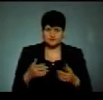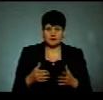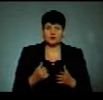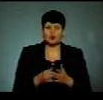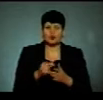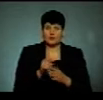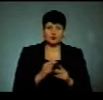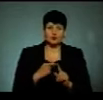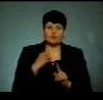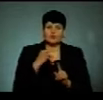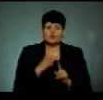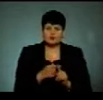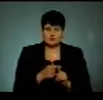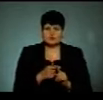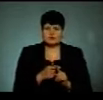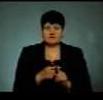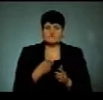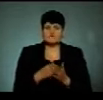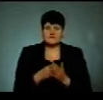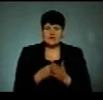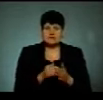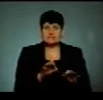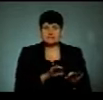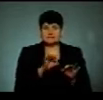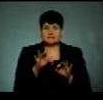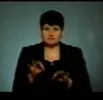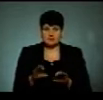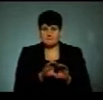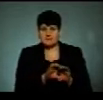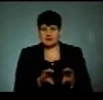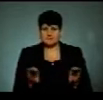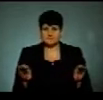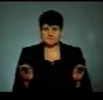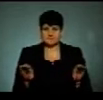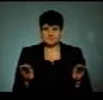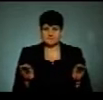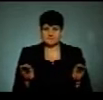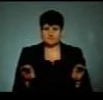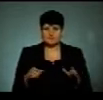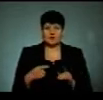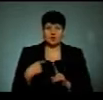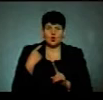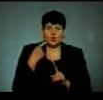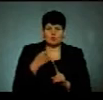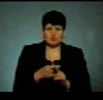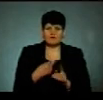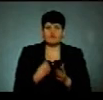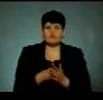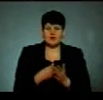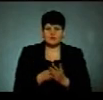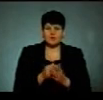якої доплюсовувалася вартість транспортування його магістральними газопроводами, доплюсовувалася